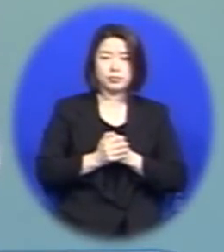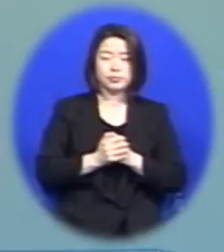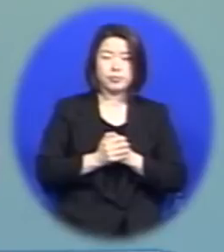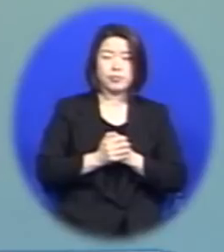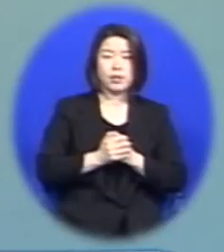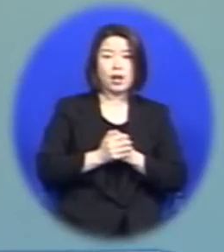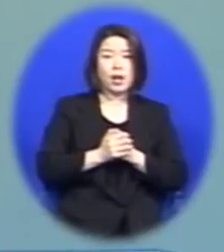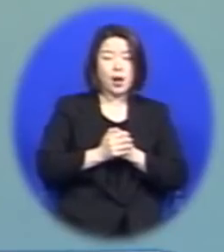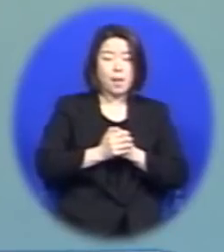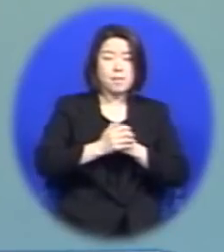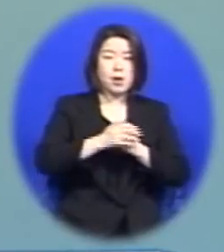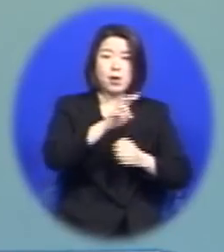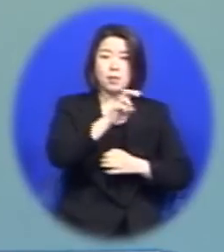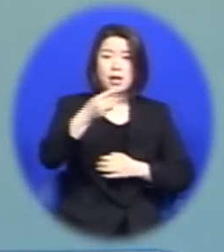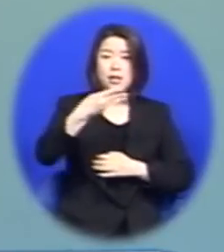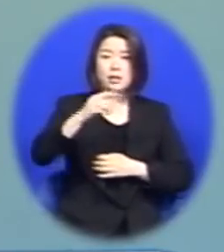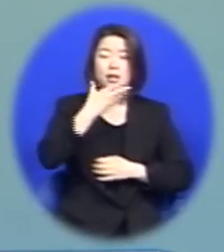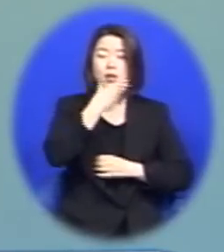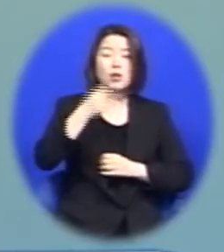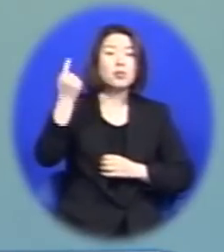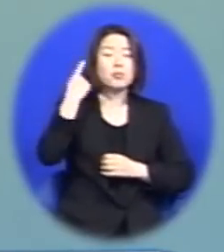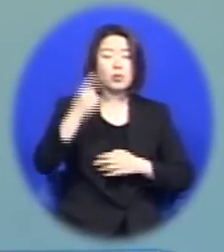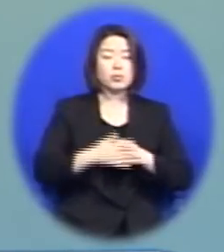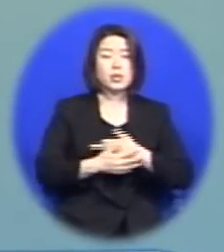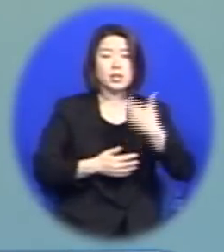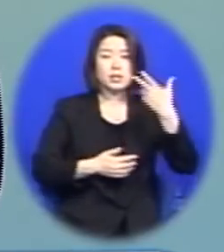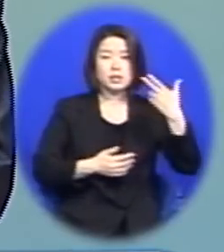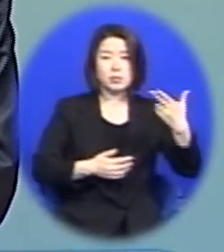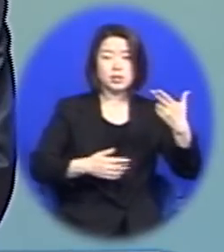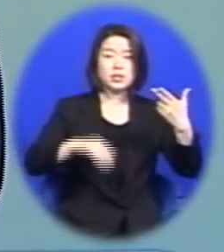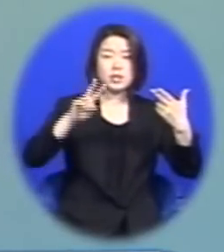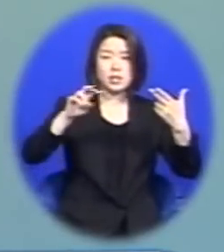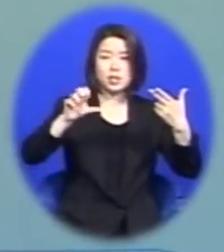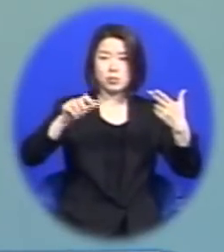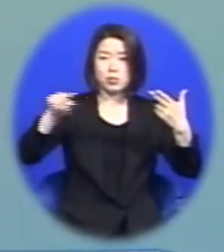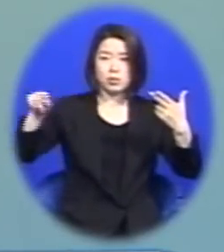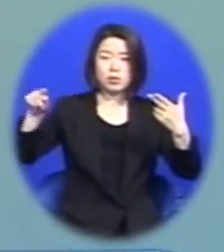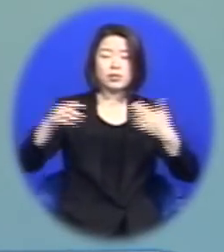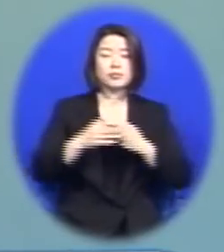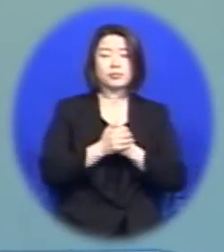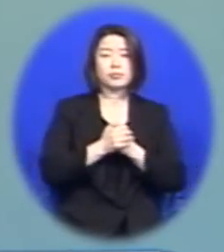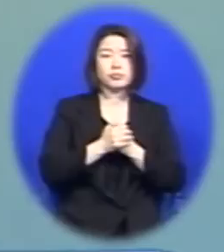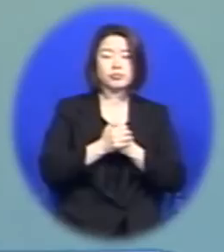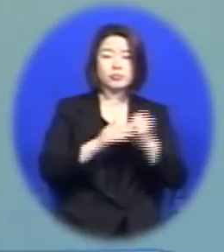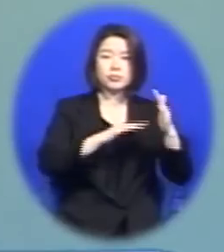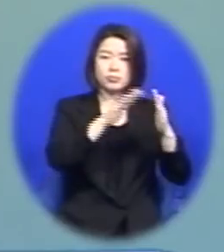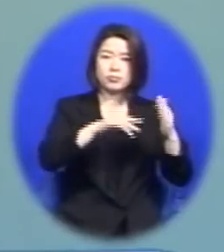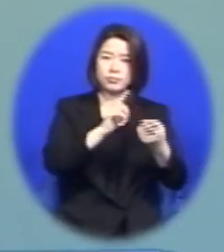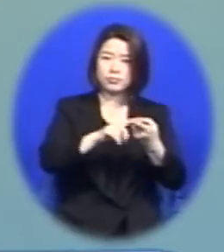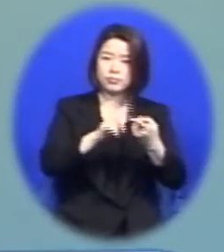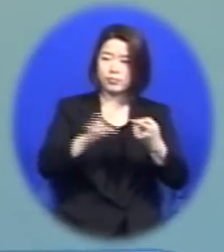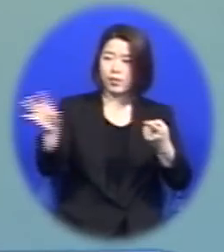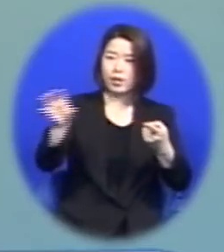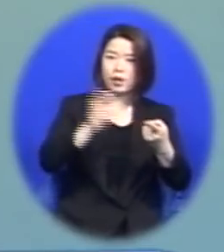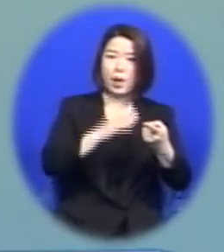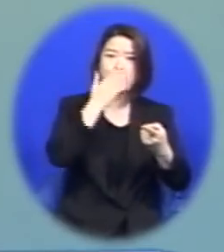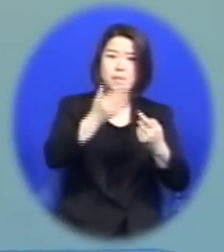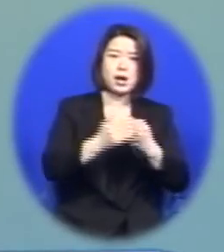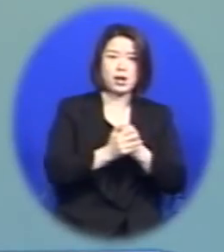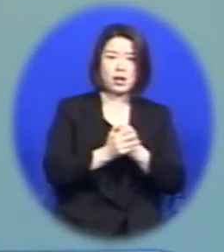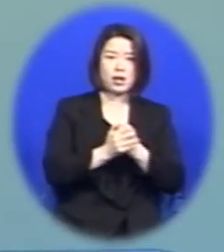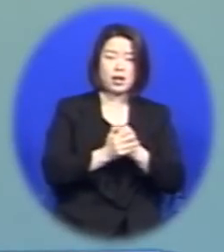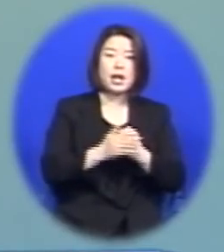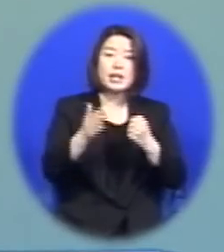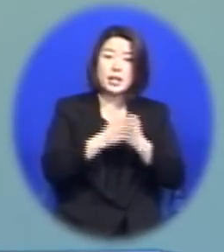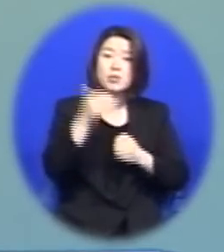마태복음 7장 24절 25절 말씀 은 가정에도 그대로 적용되는 말씀입니다 그러므로 누구든지 나의